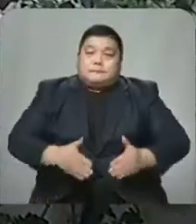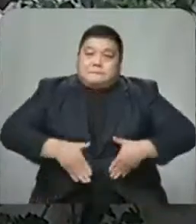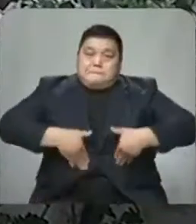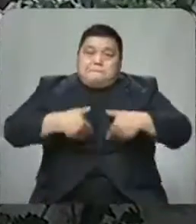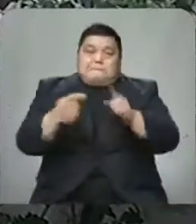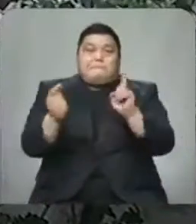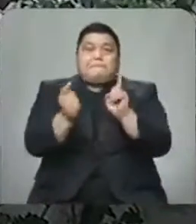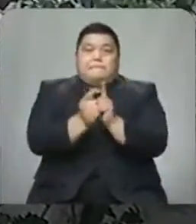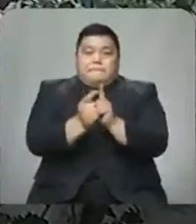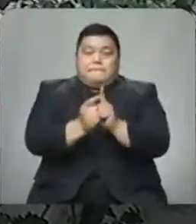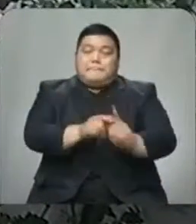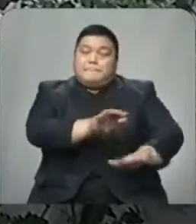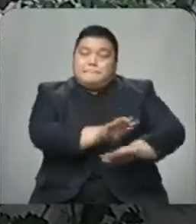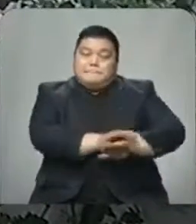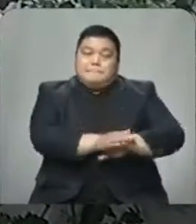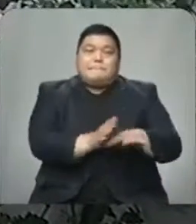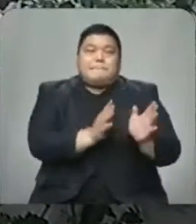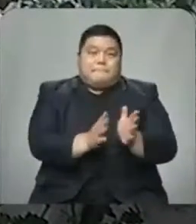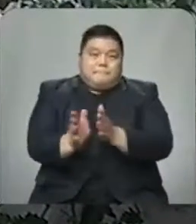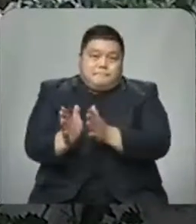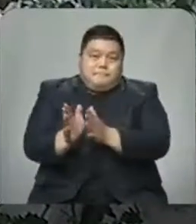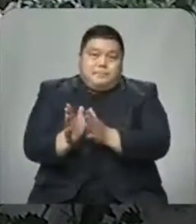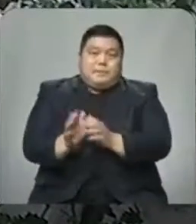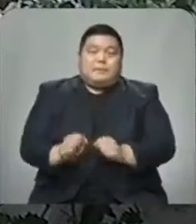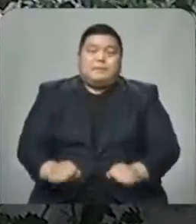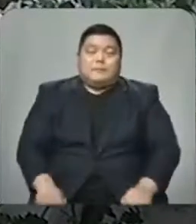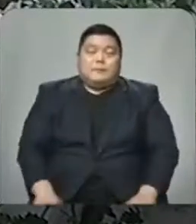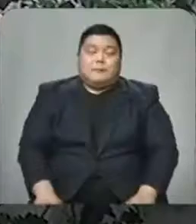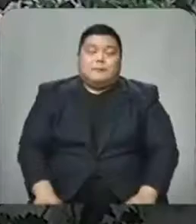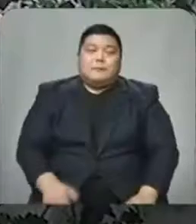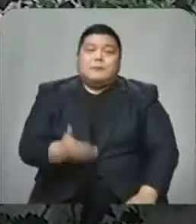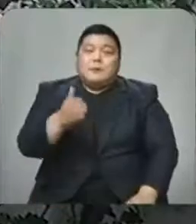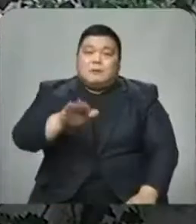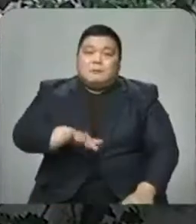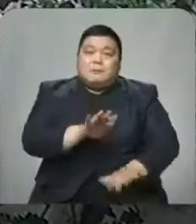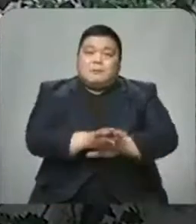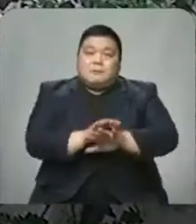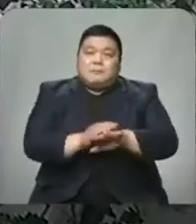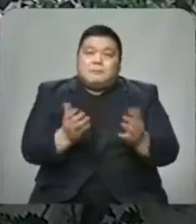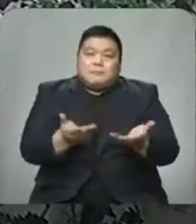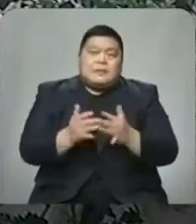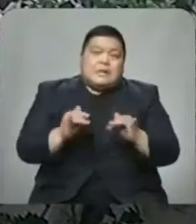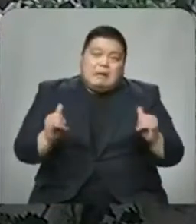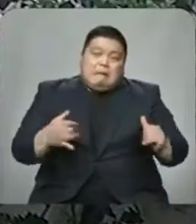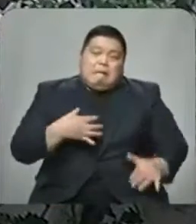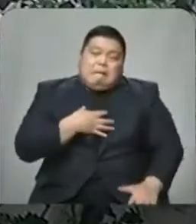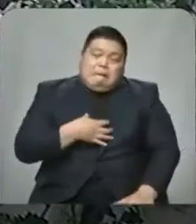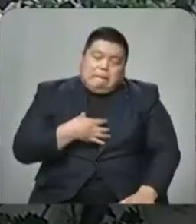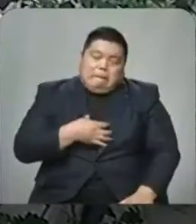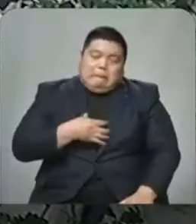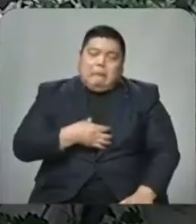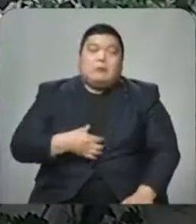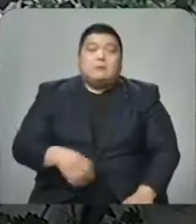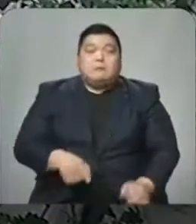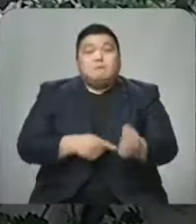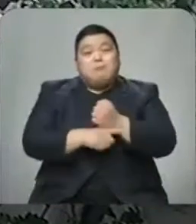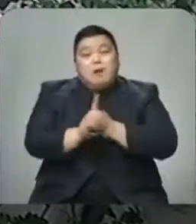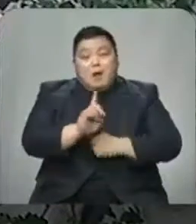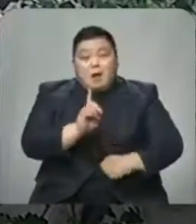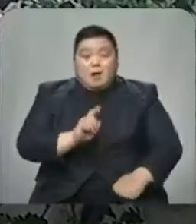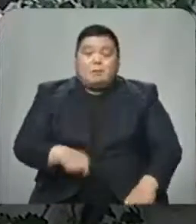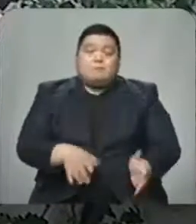날이 풀리면서 농촌에선 봄 농사 준비가 한창입니다. 하지만 농민들의 마음은 걱정이